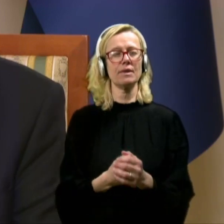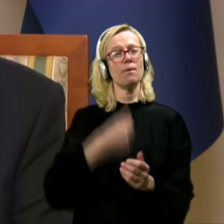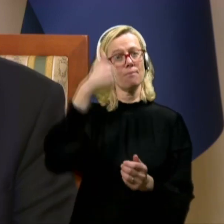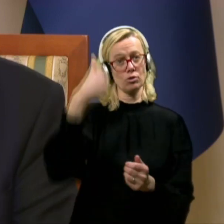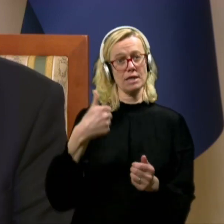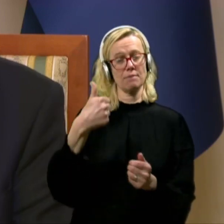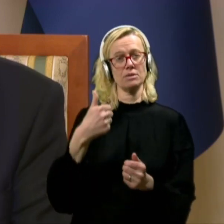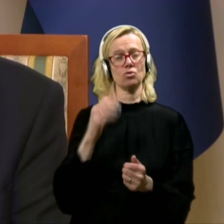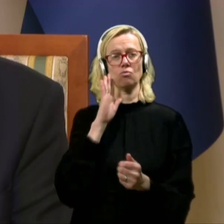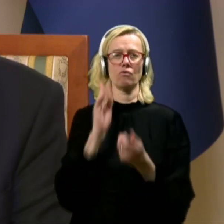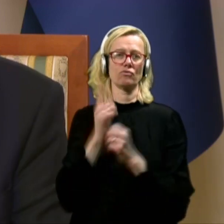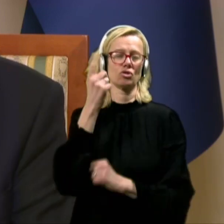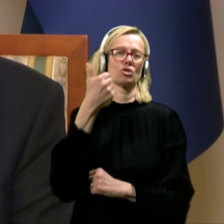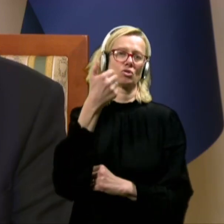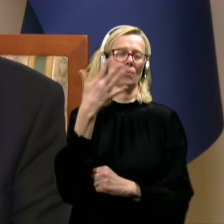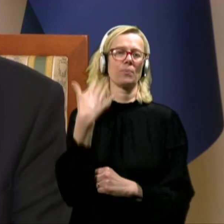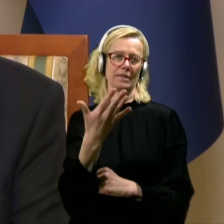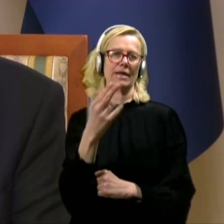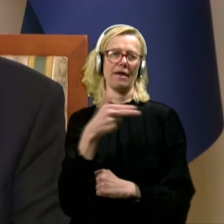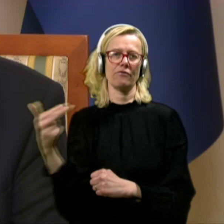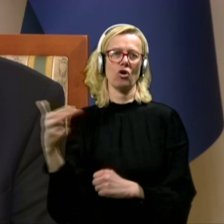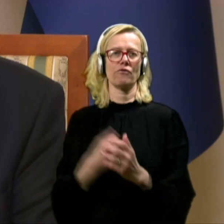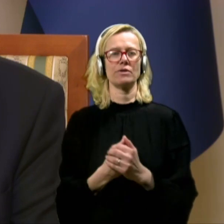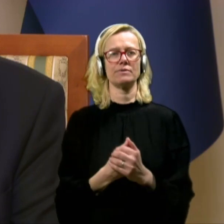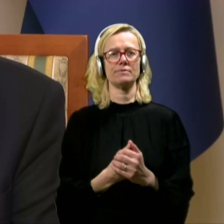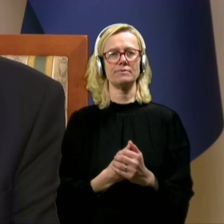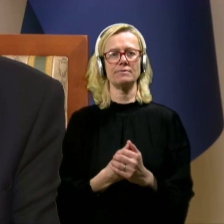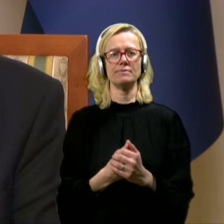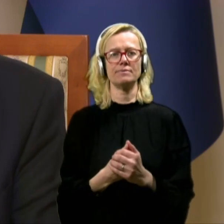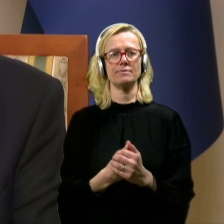posamezniku pa v višini 150 evrov.